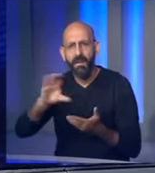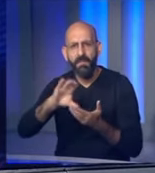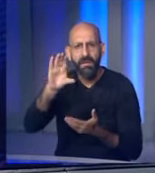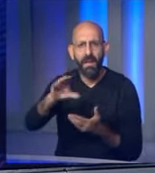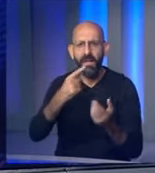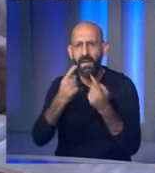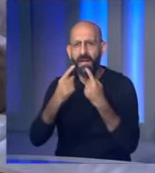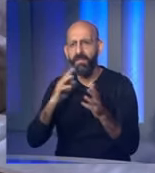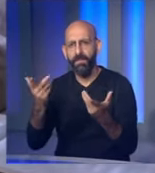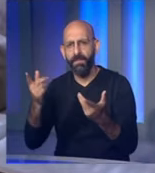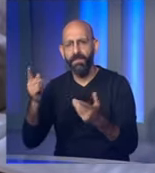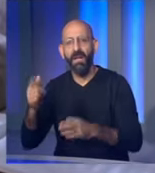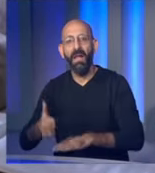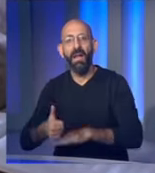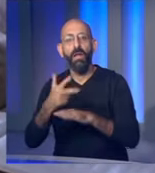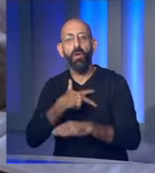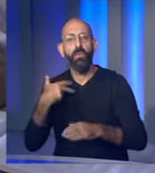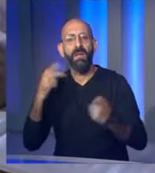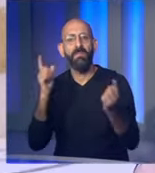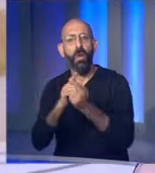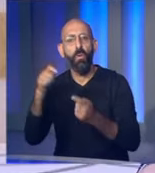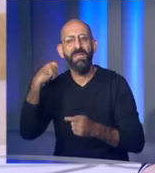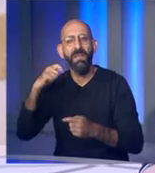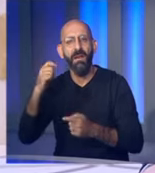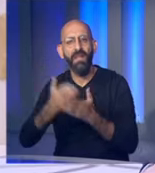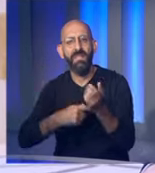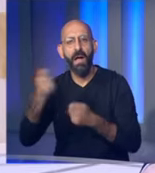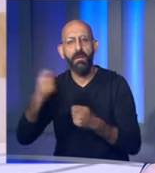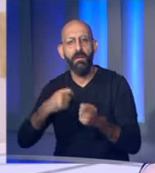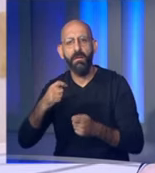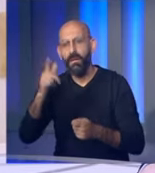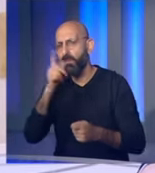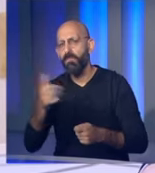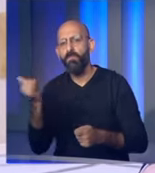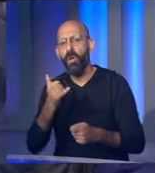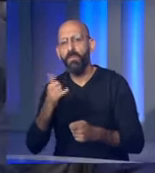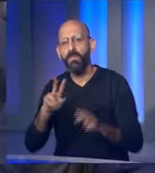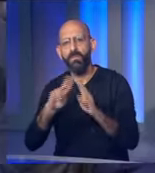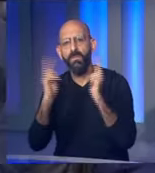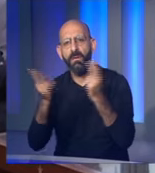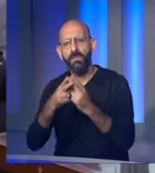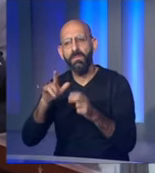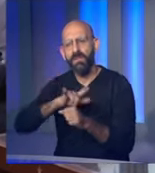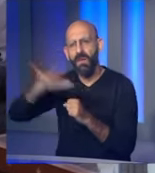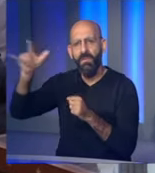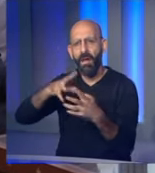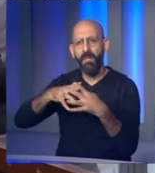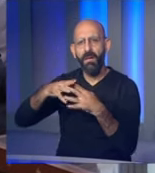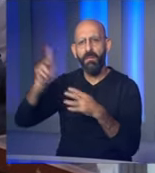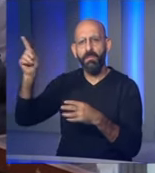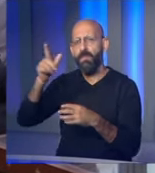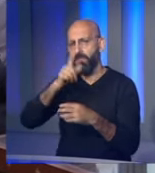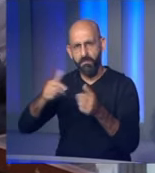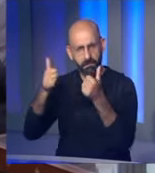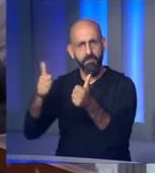لقطاع تحويل الاموال الرئيس مقاط اجتمع الى وزير الاقتصاد والتجاره امين سلام الذي وضع رئيس الحكومه في اجواء الزياره